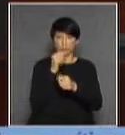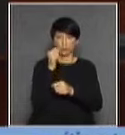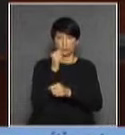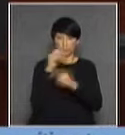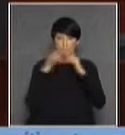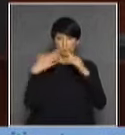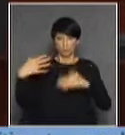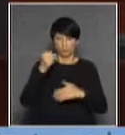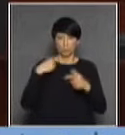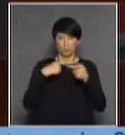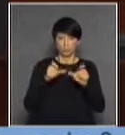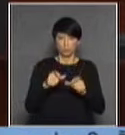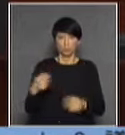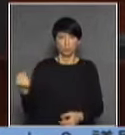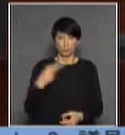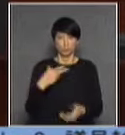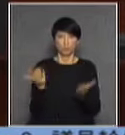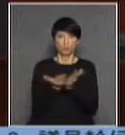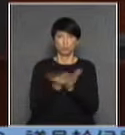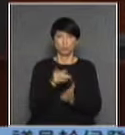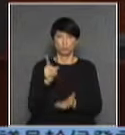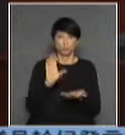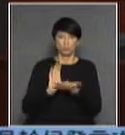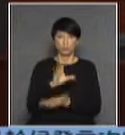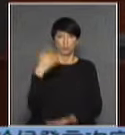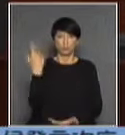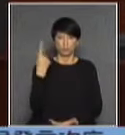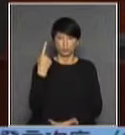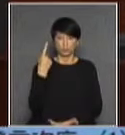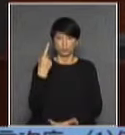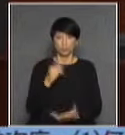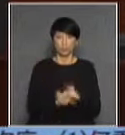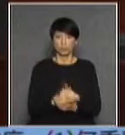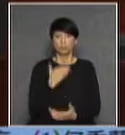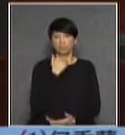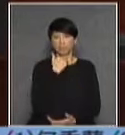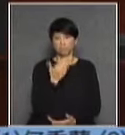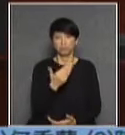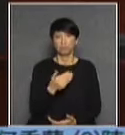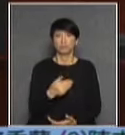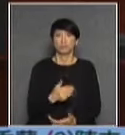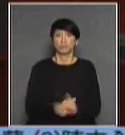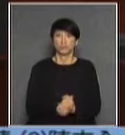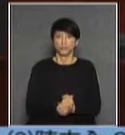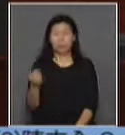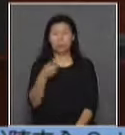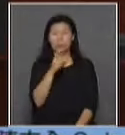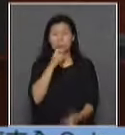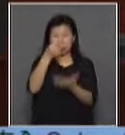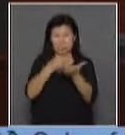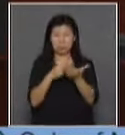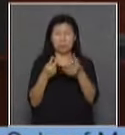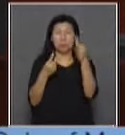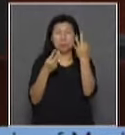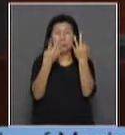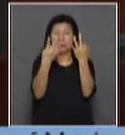係再次表示對呢個一筆過撥款嘅即係強烈不滿。主席，另外我想提就是修訂案